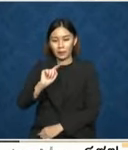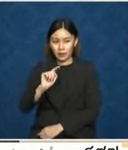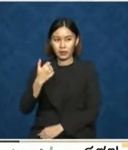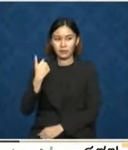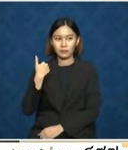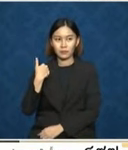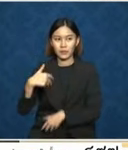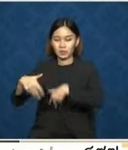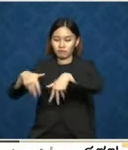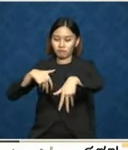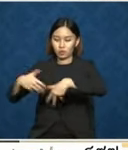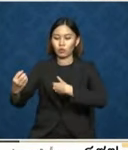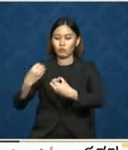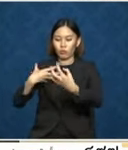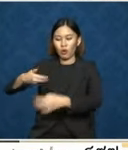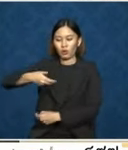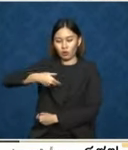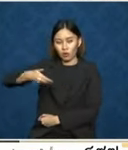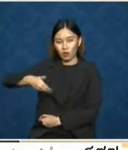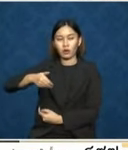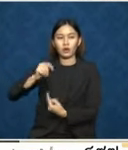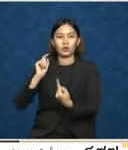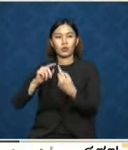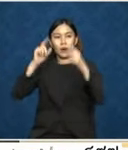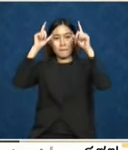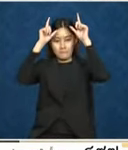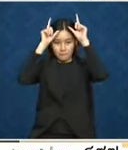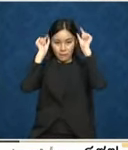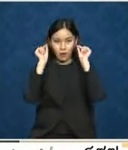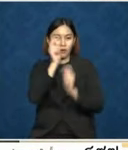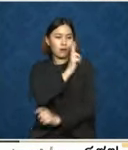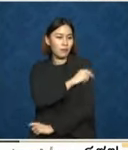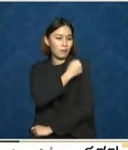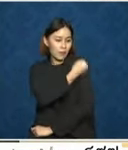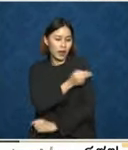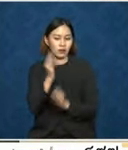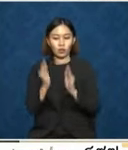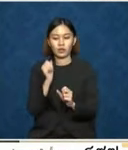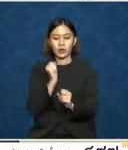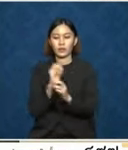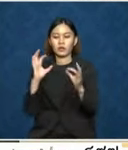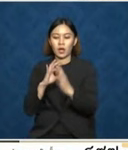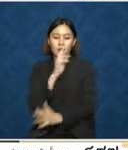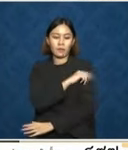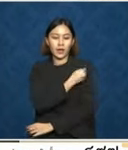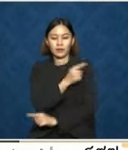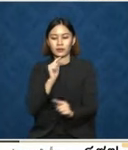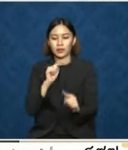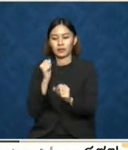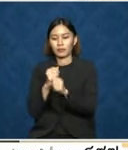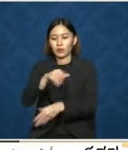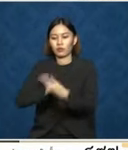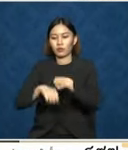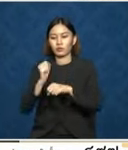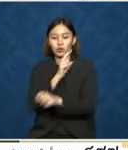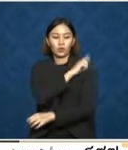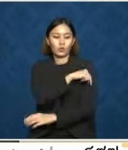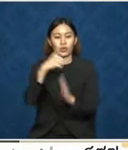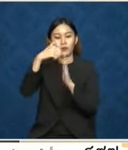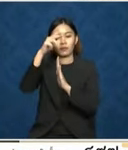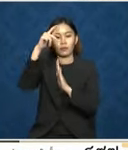การร้องขอจากพี่น้องประชาชนแพทย์พยาบาลเจ้าหน้าที่บุคลากรที่ได้ปฏิบัติงานในโรงพยาบาลแพร่